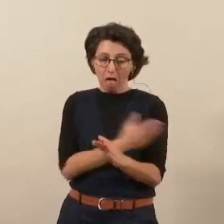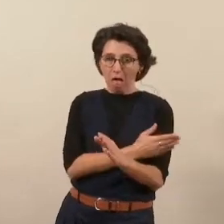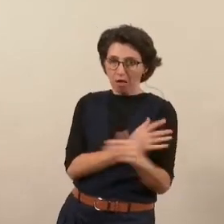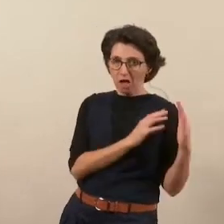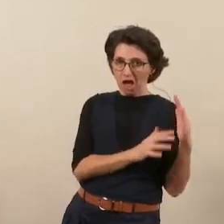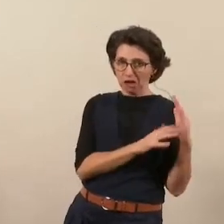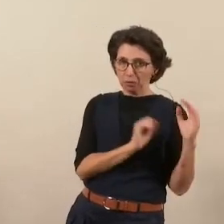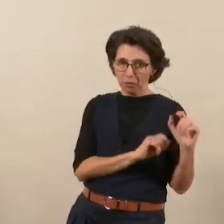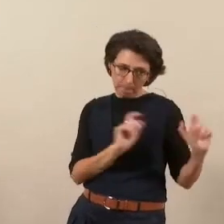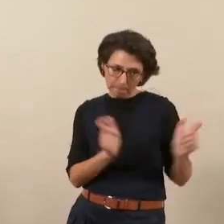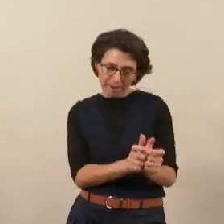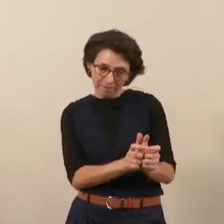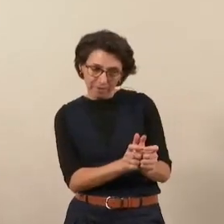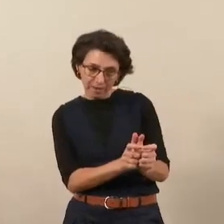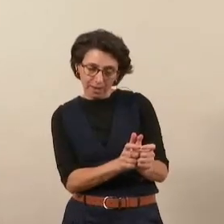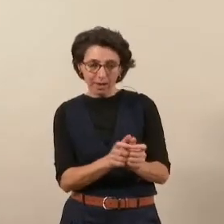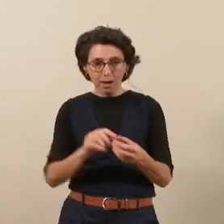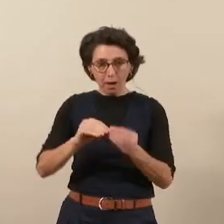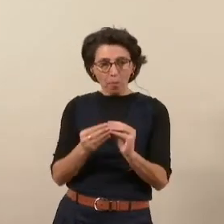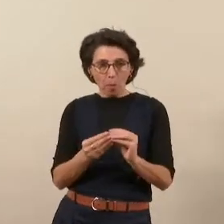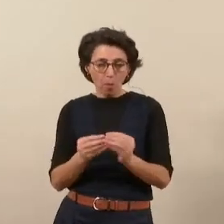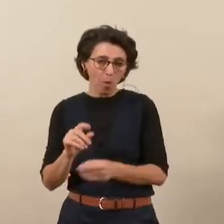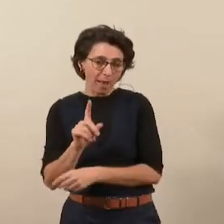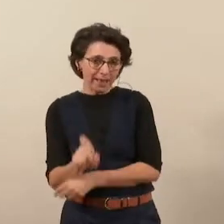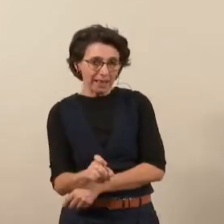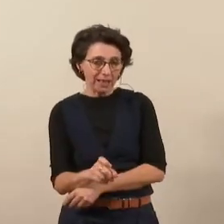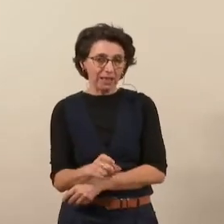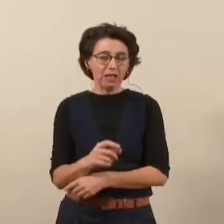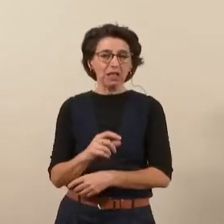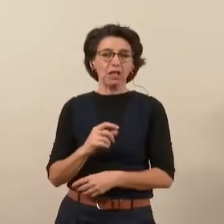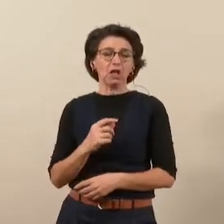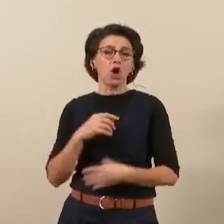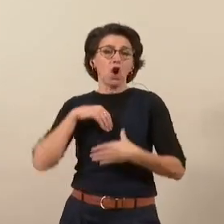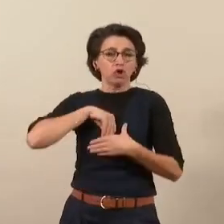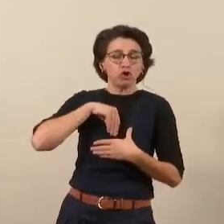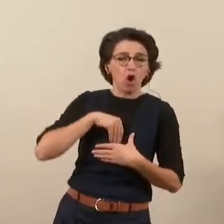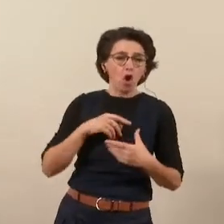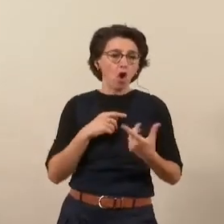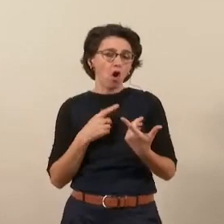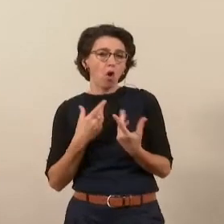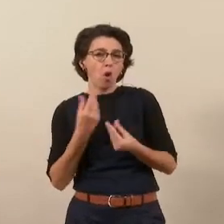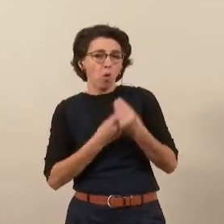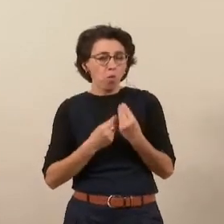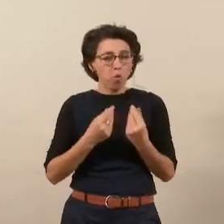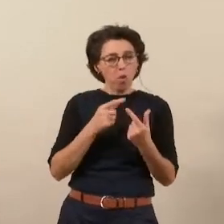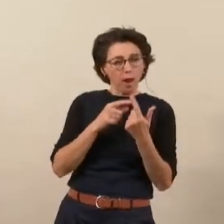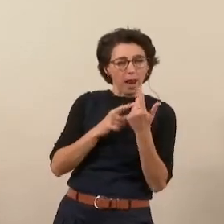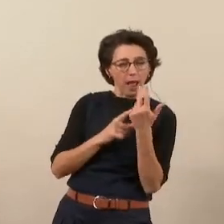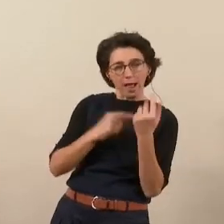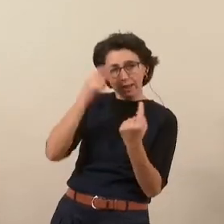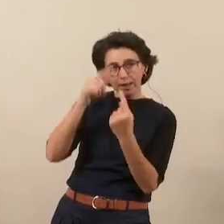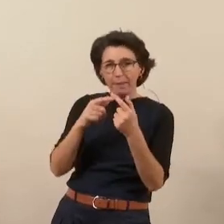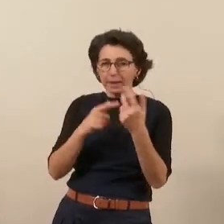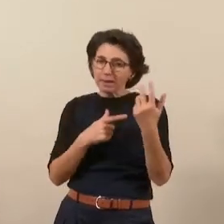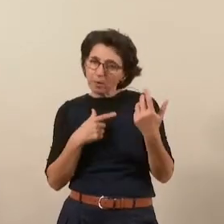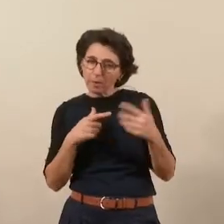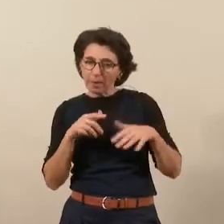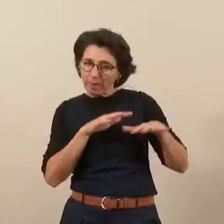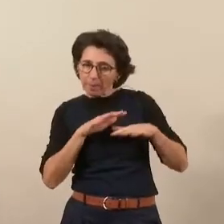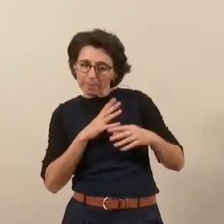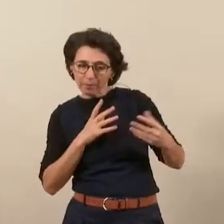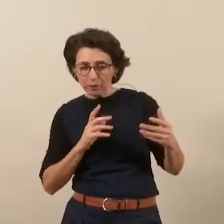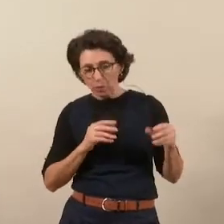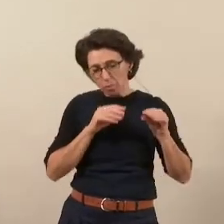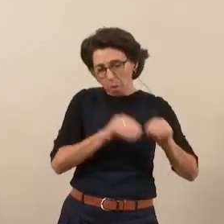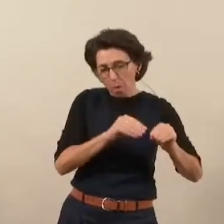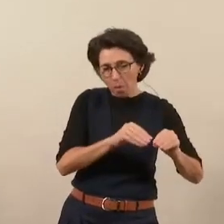avoir connaissance des problématiques de genre ou bien déformatés par de multiples moyens afin d'abandonner tout